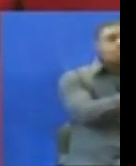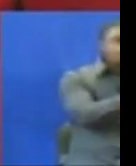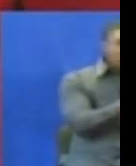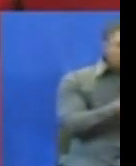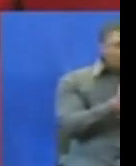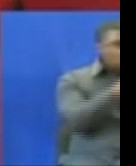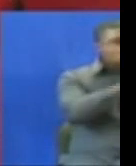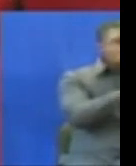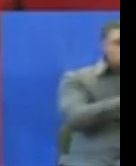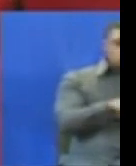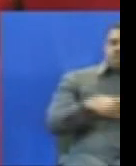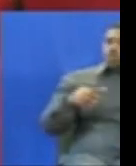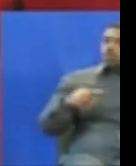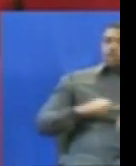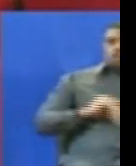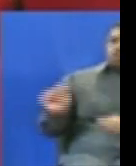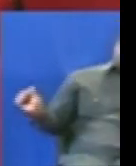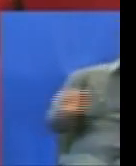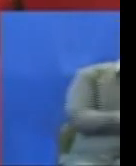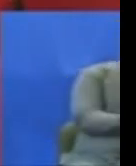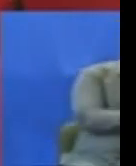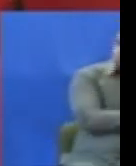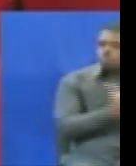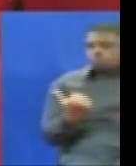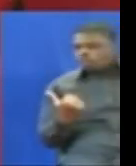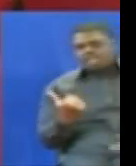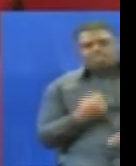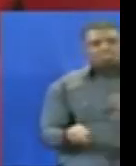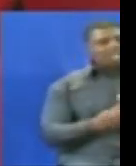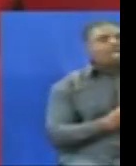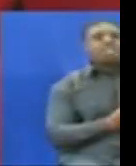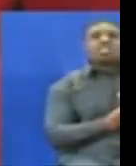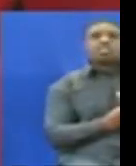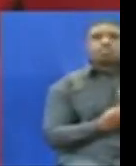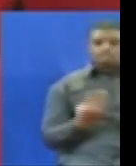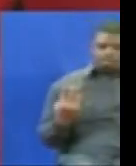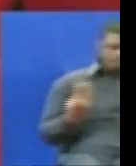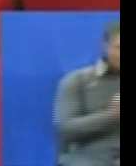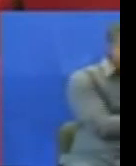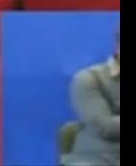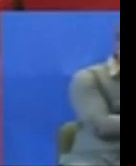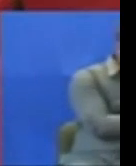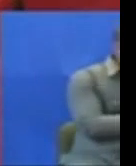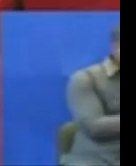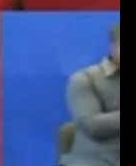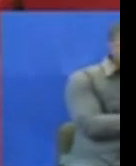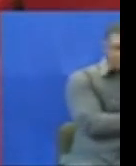na kurudi yalikuwa ni karibu magari 800, manake 400 kwenda 400 kurudi, yalishuka mpaka magari karibu